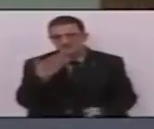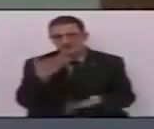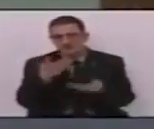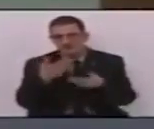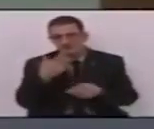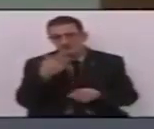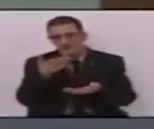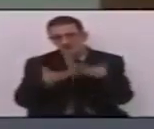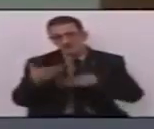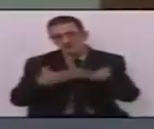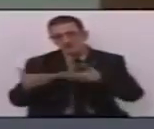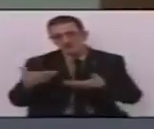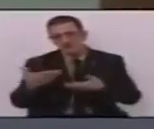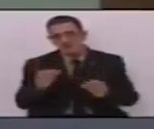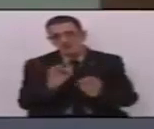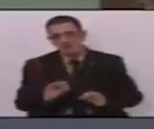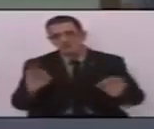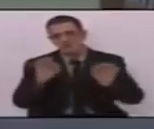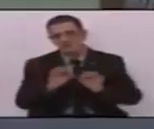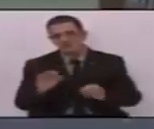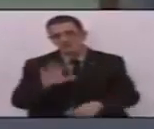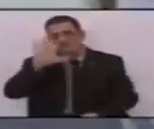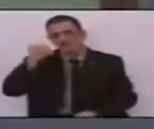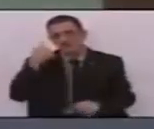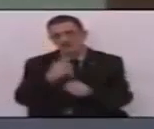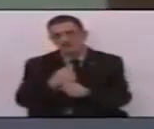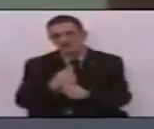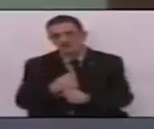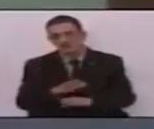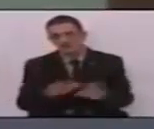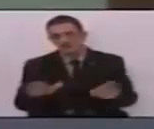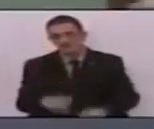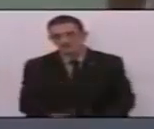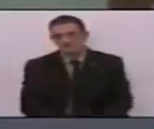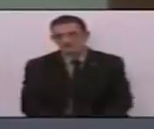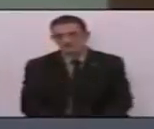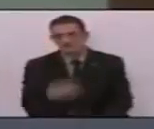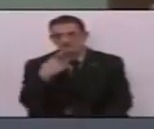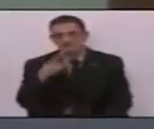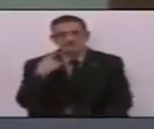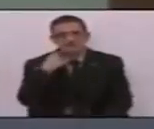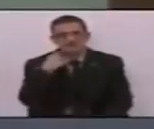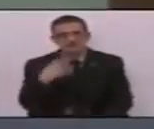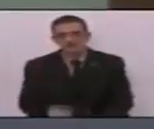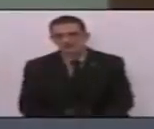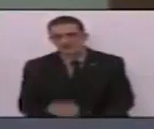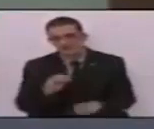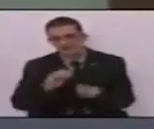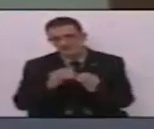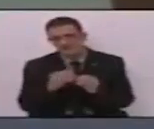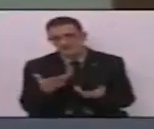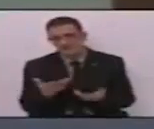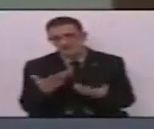مناولات، شركات المناولات. وين هي شركات المناولات؟ فات 5 سنوات، دفتر الشروط فات لي 5 سنوات، يعني انقضى تاع تركيب السيارات